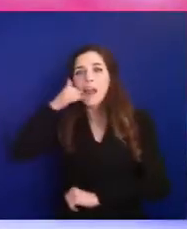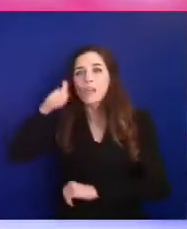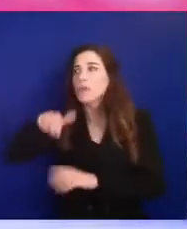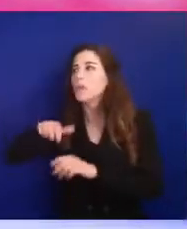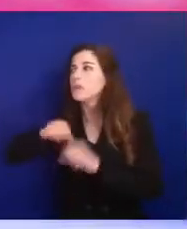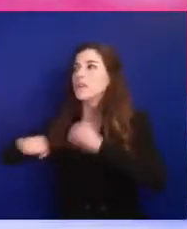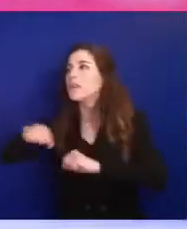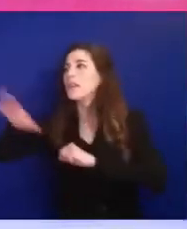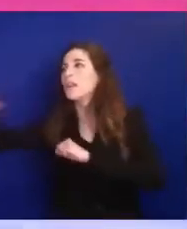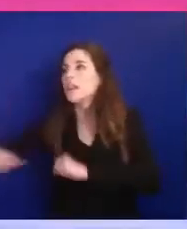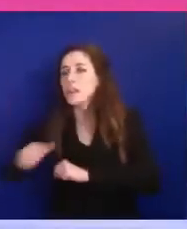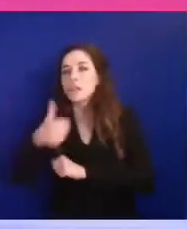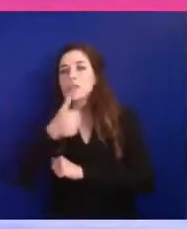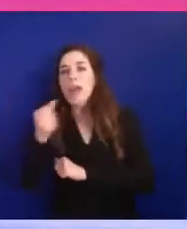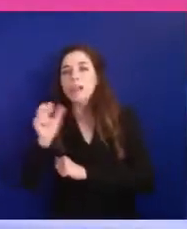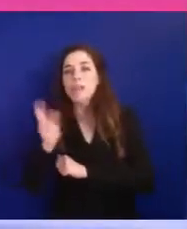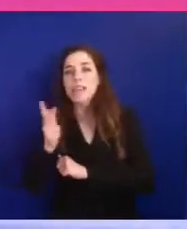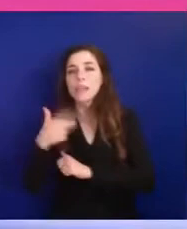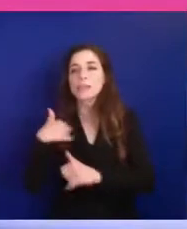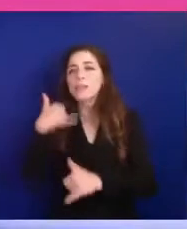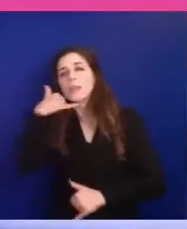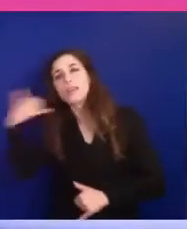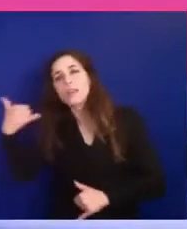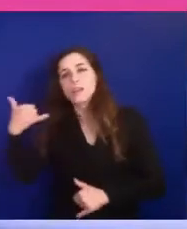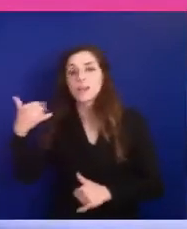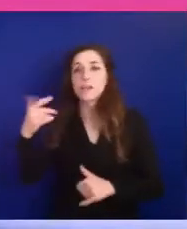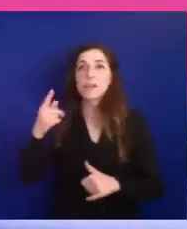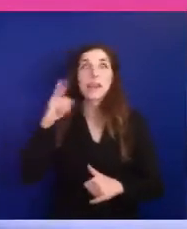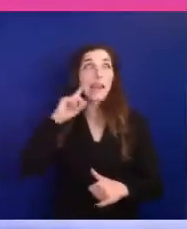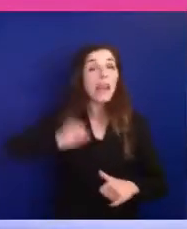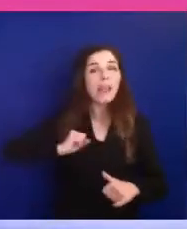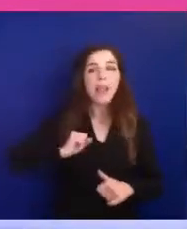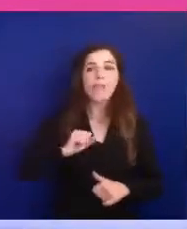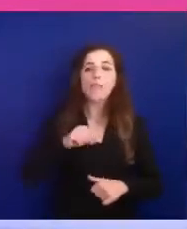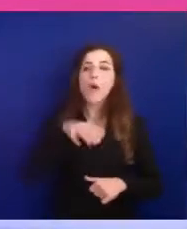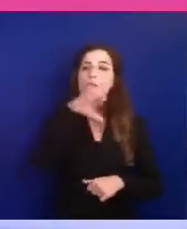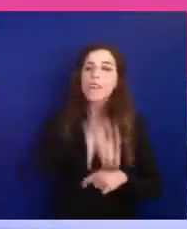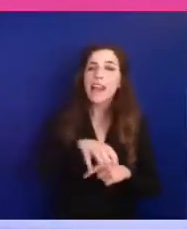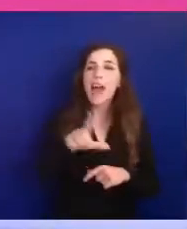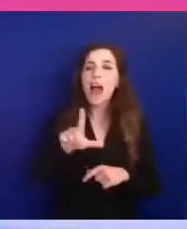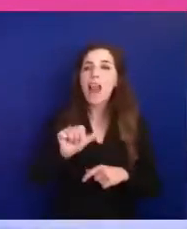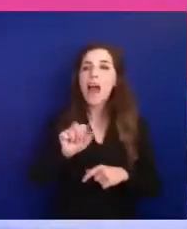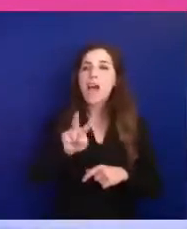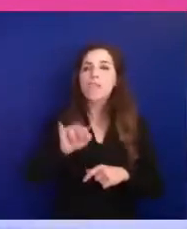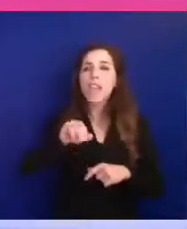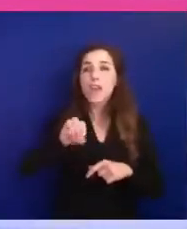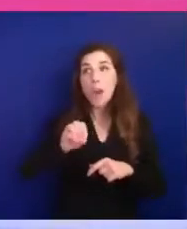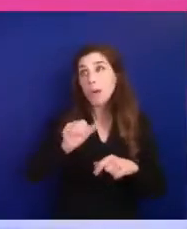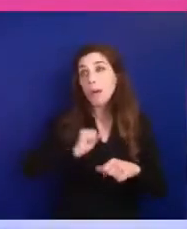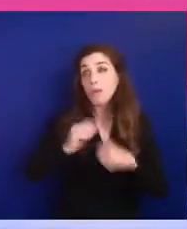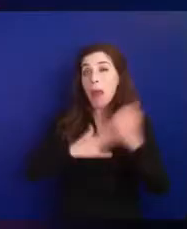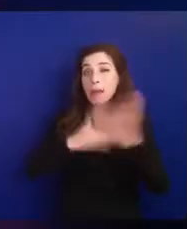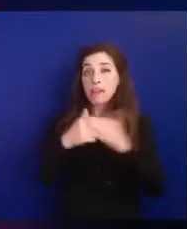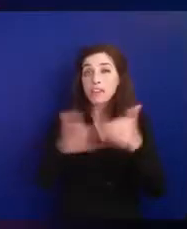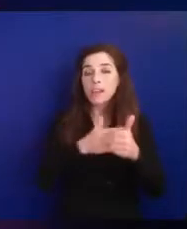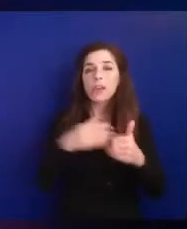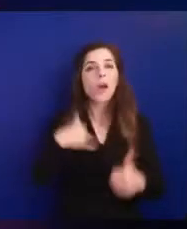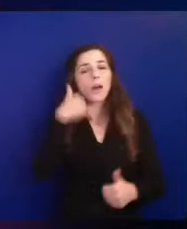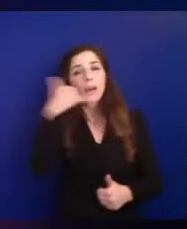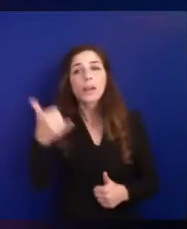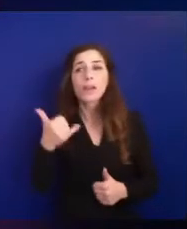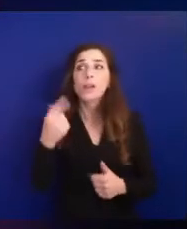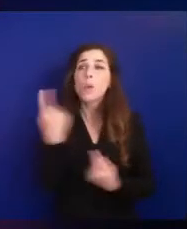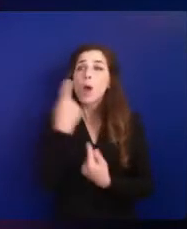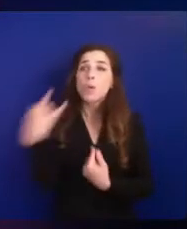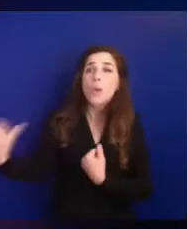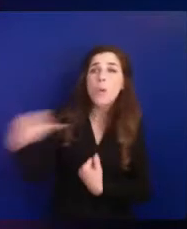convinta di trovarmi in una villa della vigna o comunque non distante da latina riuscì a dire pronto mi stanno ammazzando su una lavinio se ne